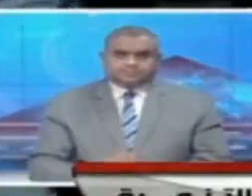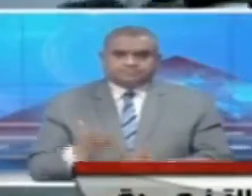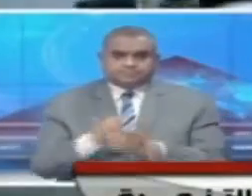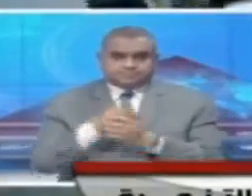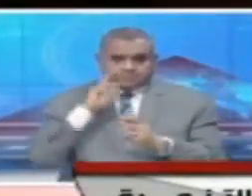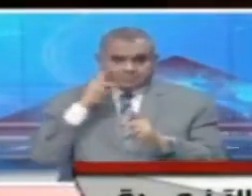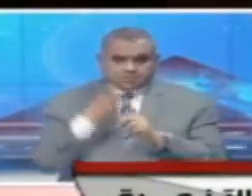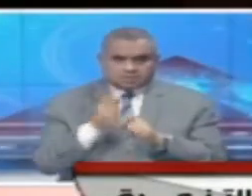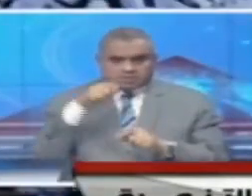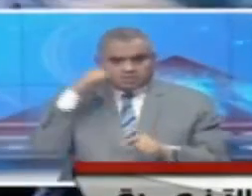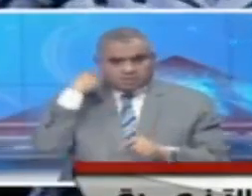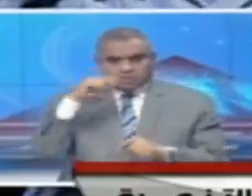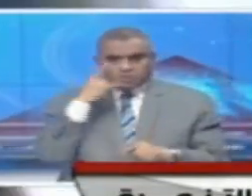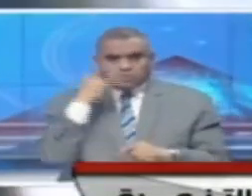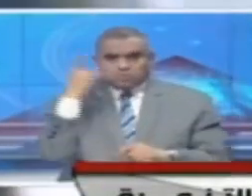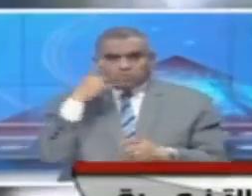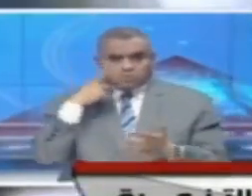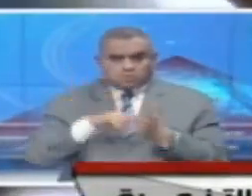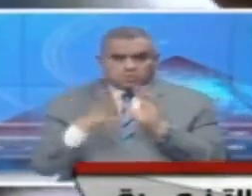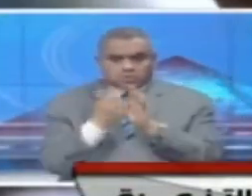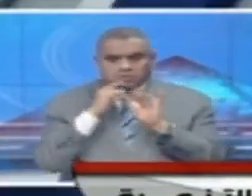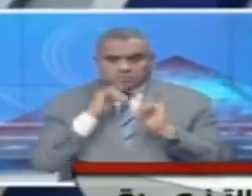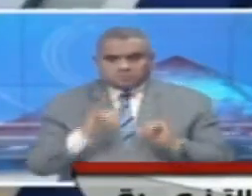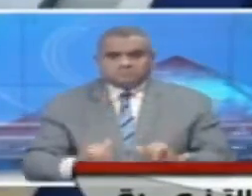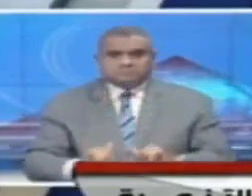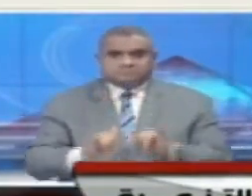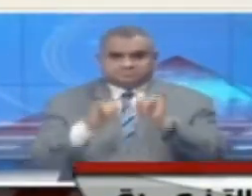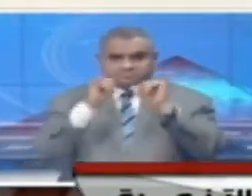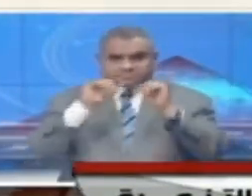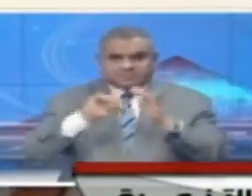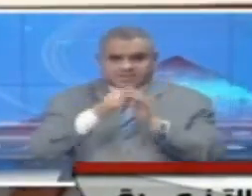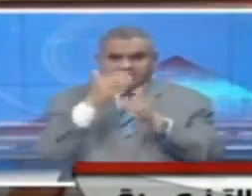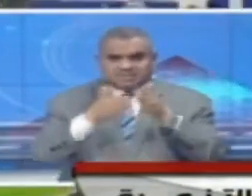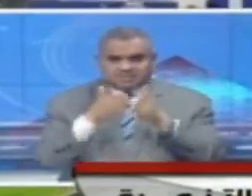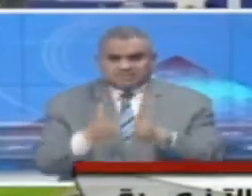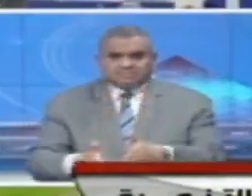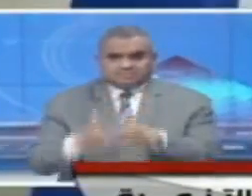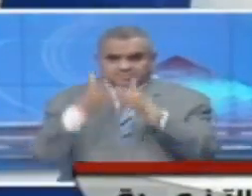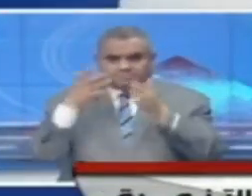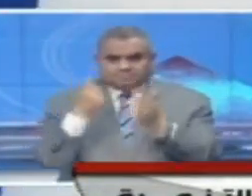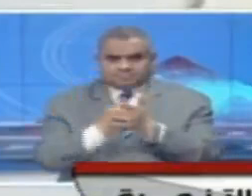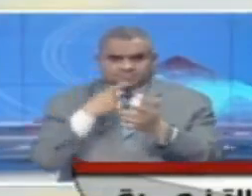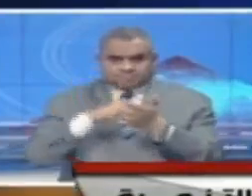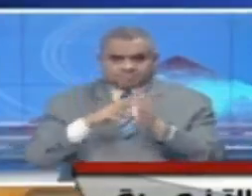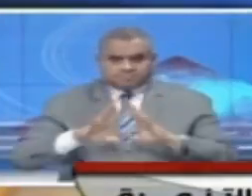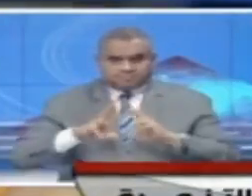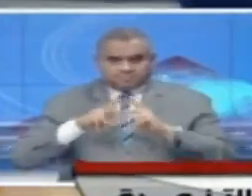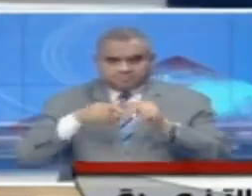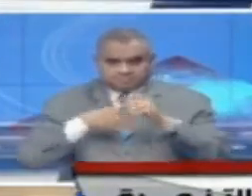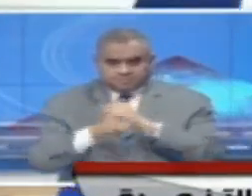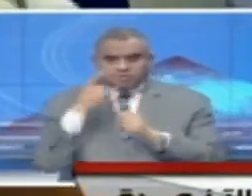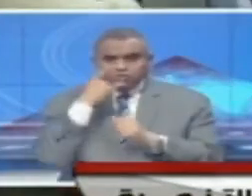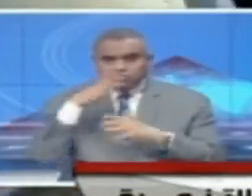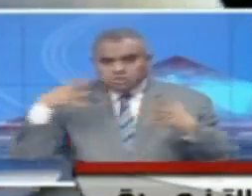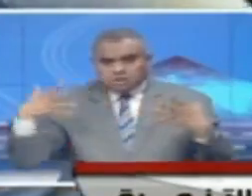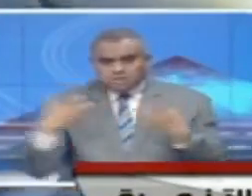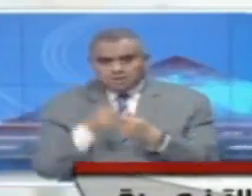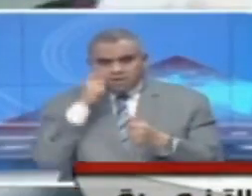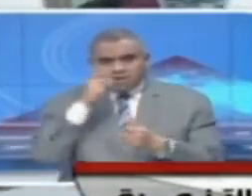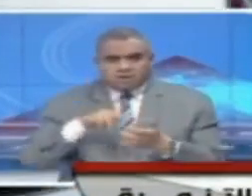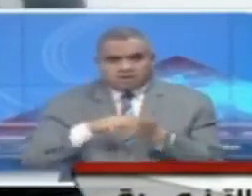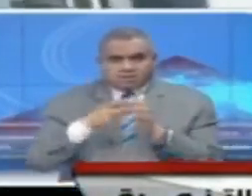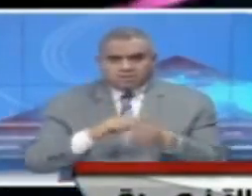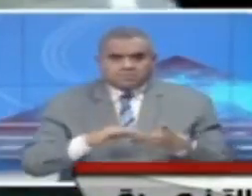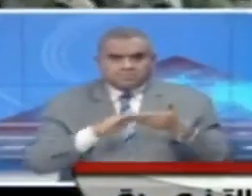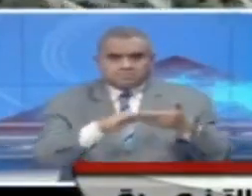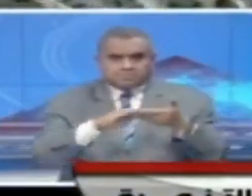لتشهد قطاعات وزارة الداخلية نهضة حضارية في منشآتها يقابلها تطوير في الأداء الأمني بما يتيح